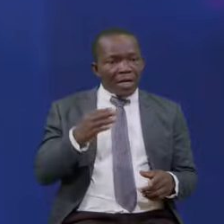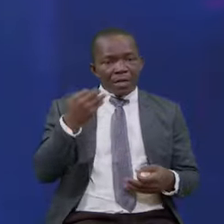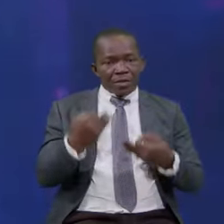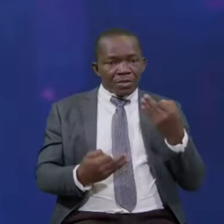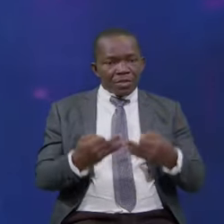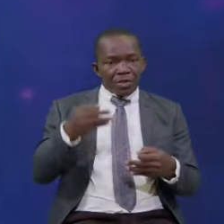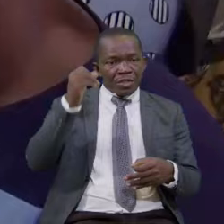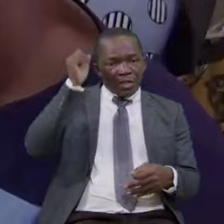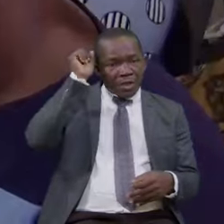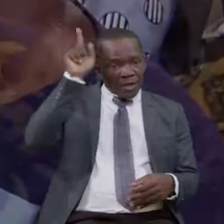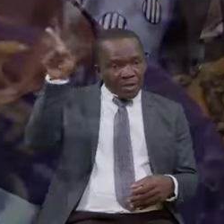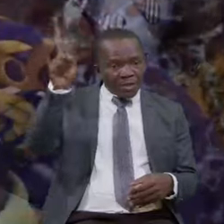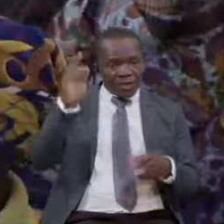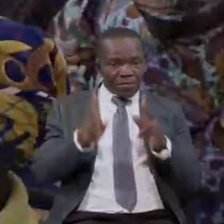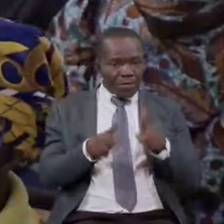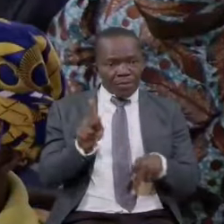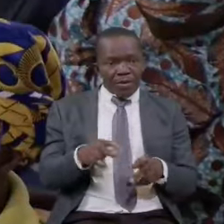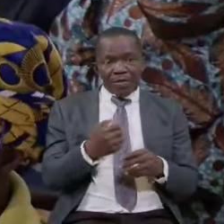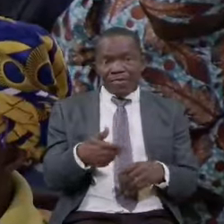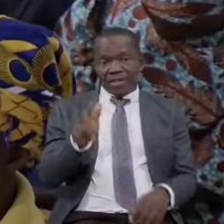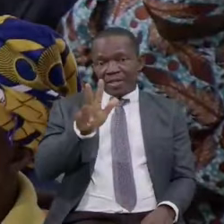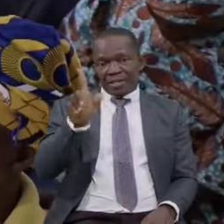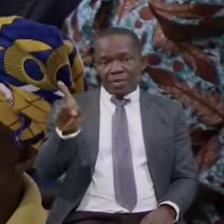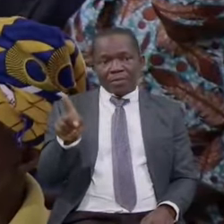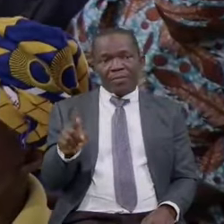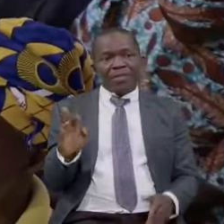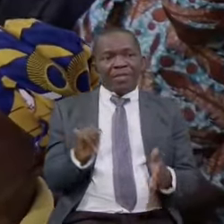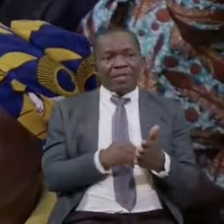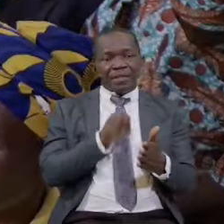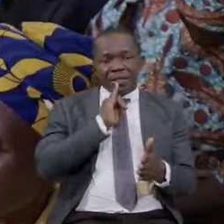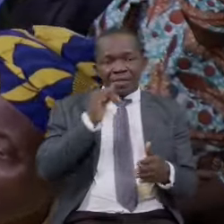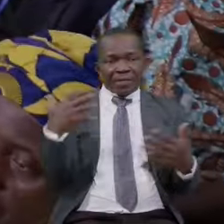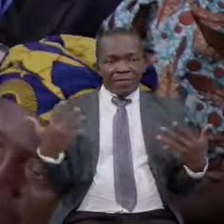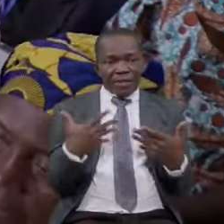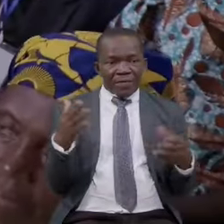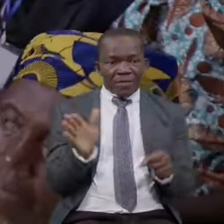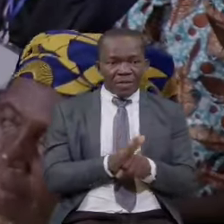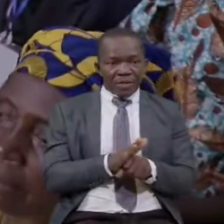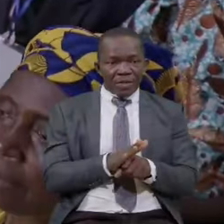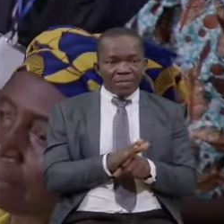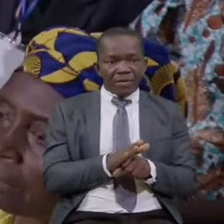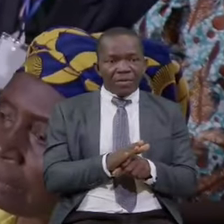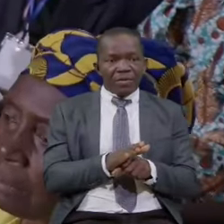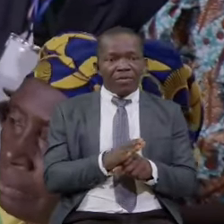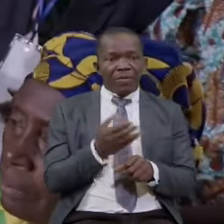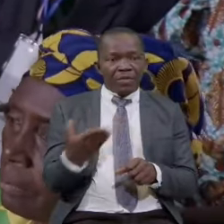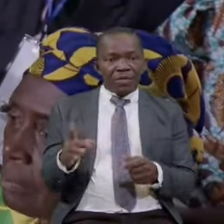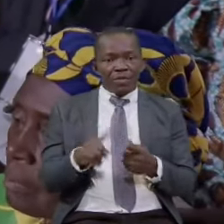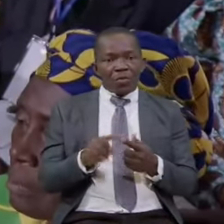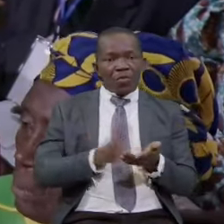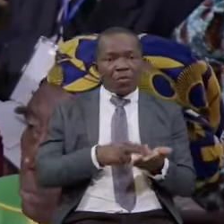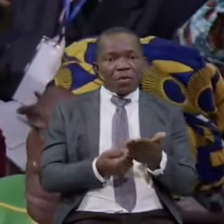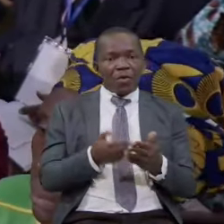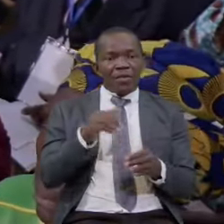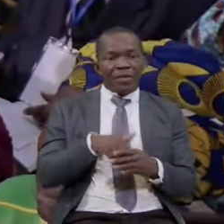maintenant verset 31 c'est une chose terrible que de tomber entre les mains du Dieu vivant verset 38 verset